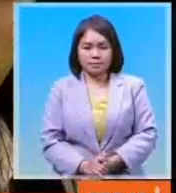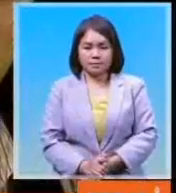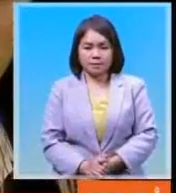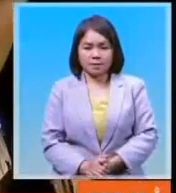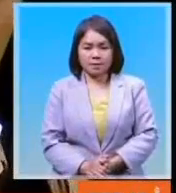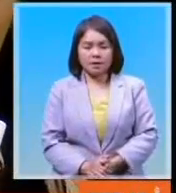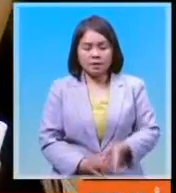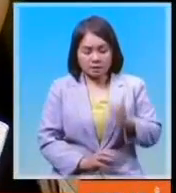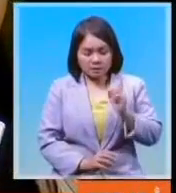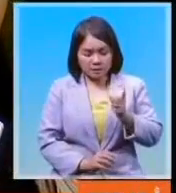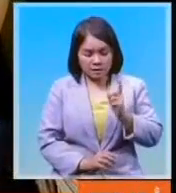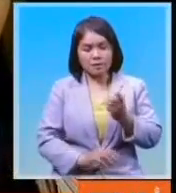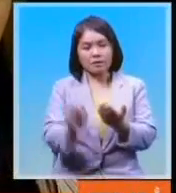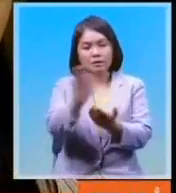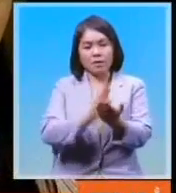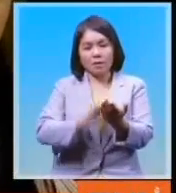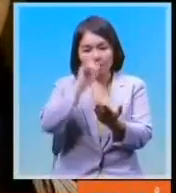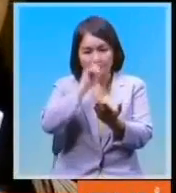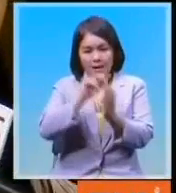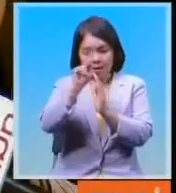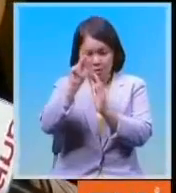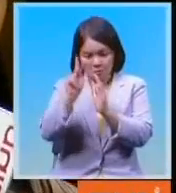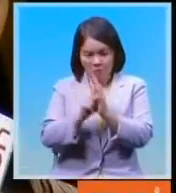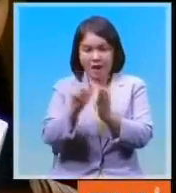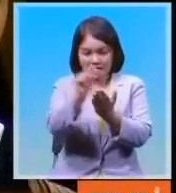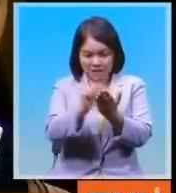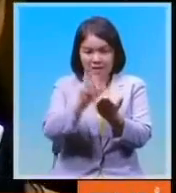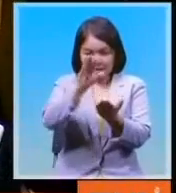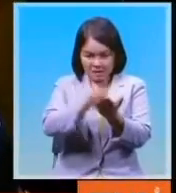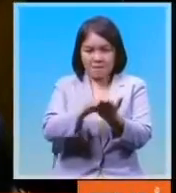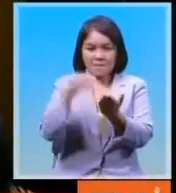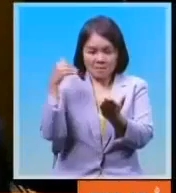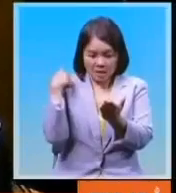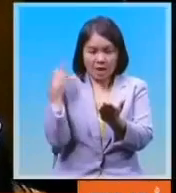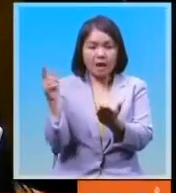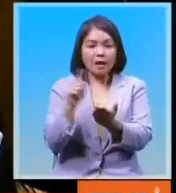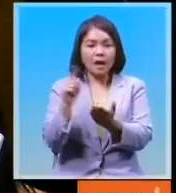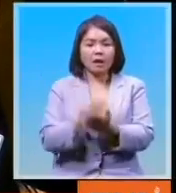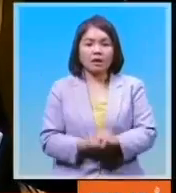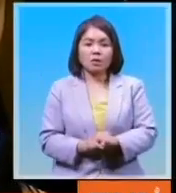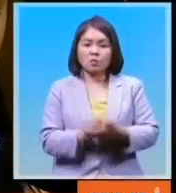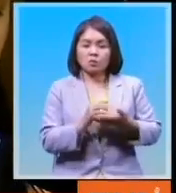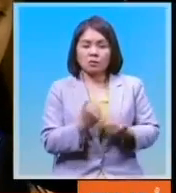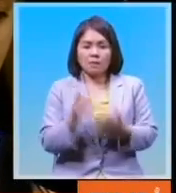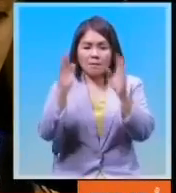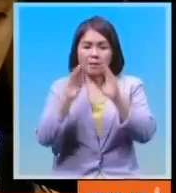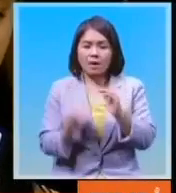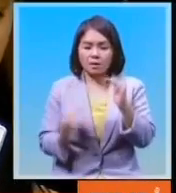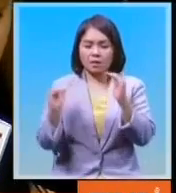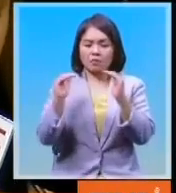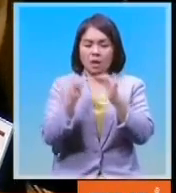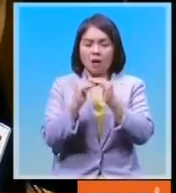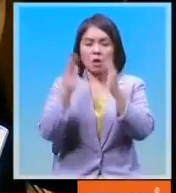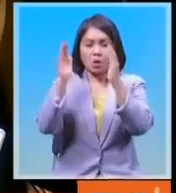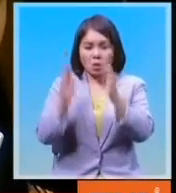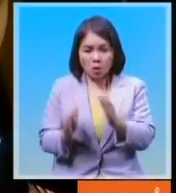แล้วเนี่ยกฎหมายของประเทศไทยมันก็มีอยู่แล้วนะครับเรื่องให้ความสะดวกกับบุคคล